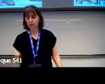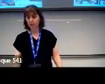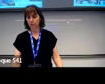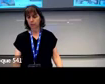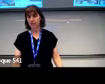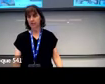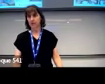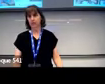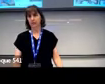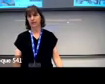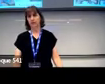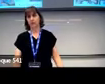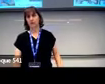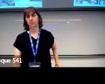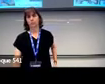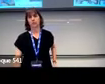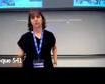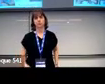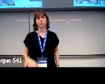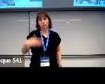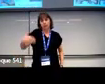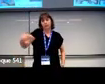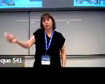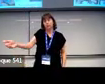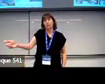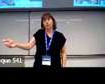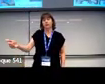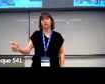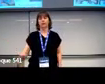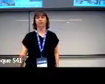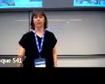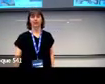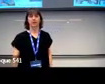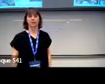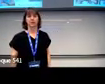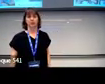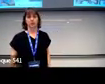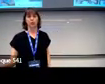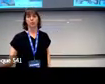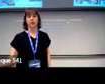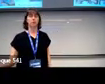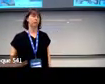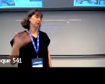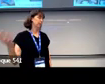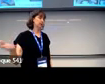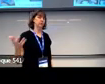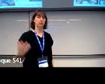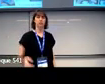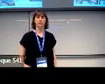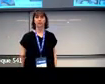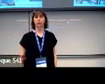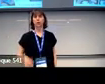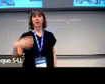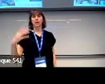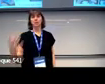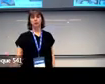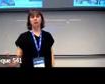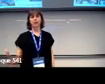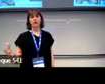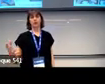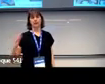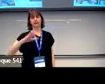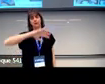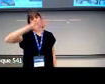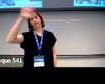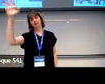Je dirais où il y a beaucoup de situations authentiques, on se base beaucoup là-dessus, sur le fait que justement, ils vont être des chercheurs eux-mêmes, ils vont travailler en biologie bientôt.